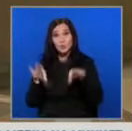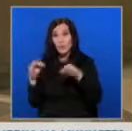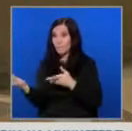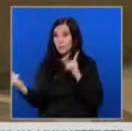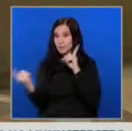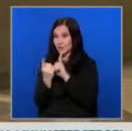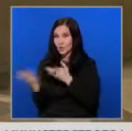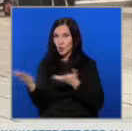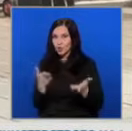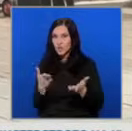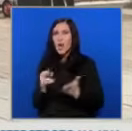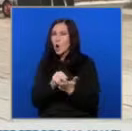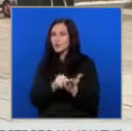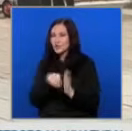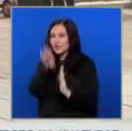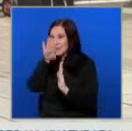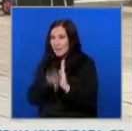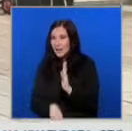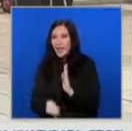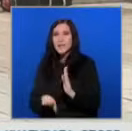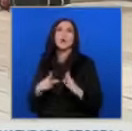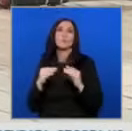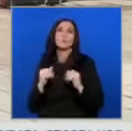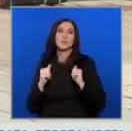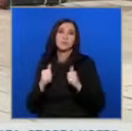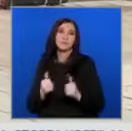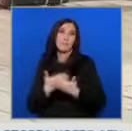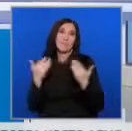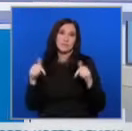отчитат спад на румънските туристи за празниците тази година.